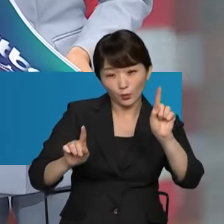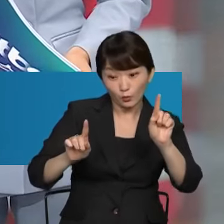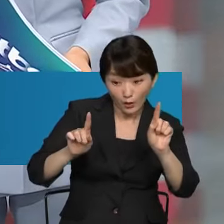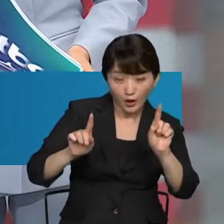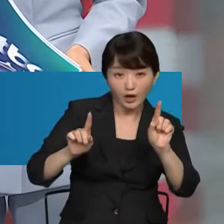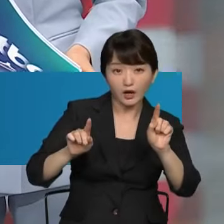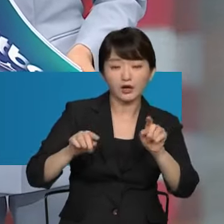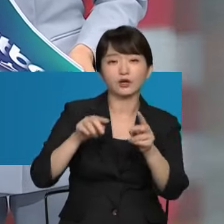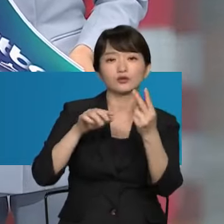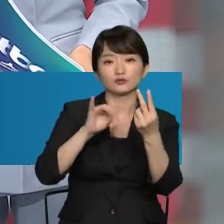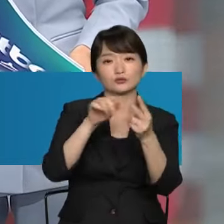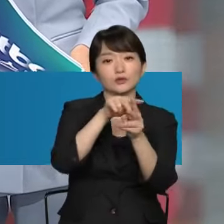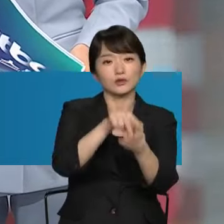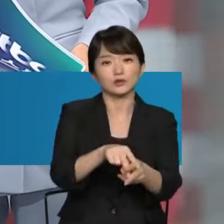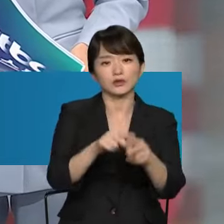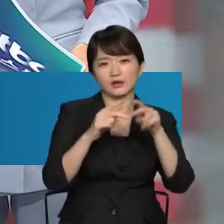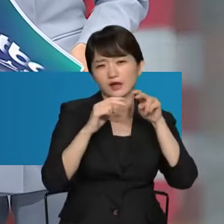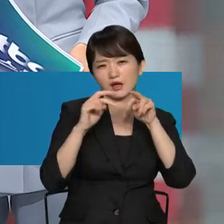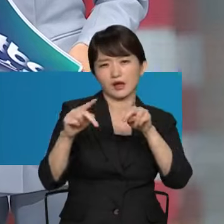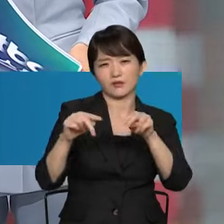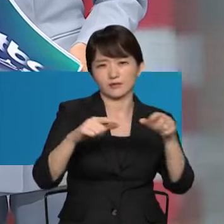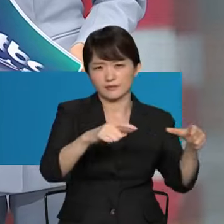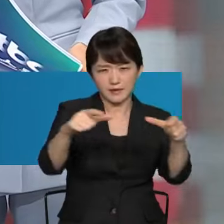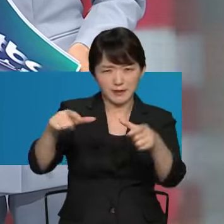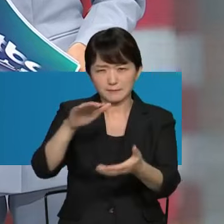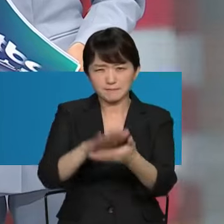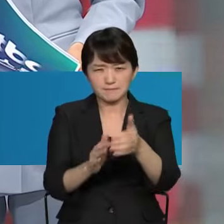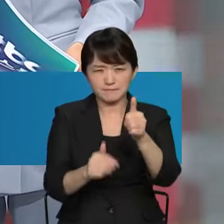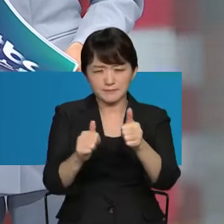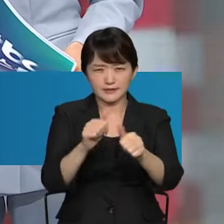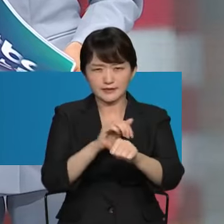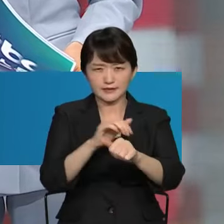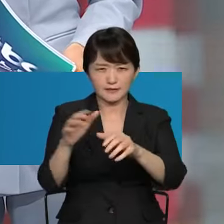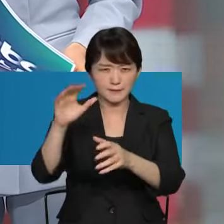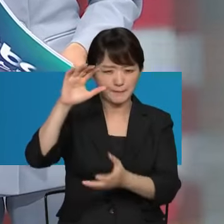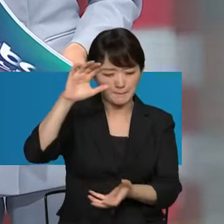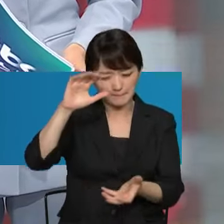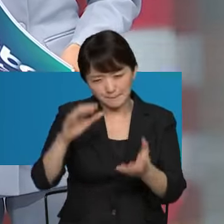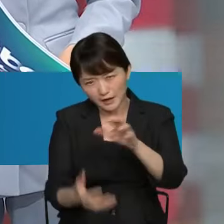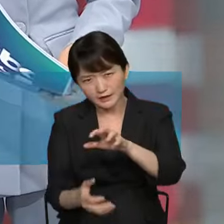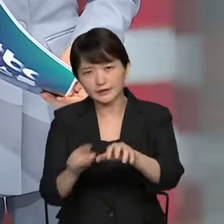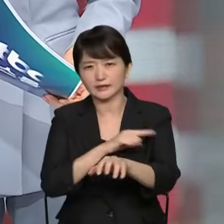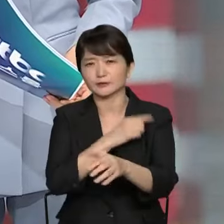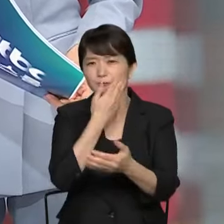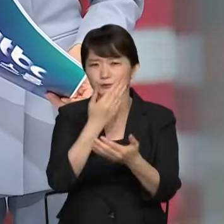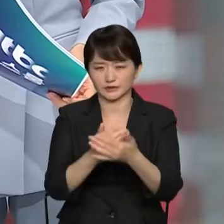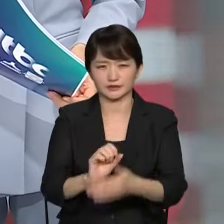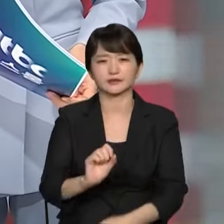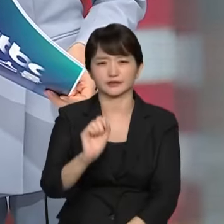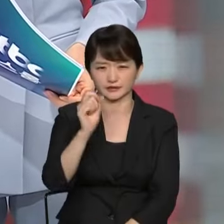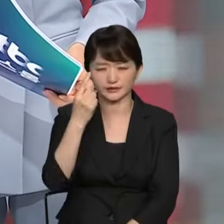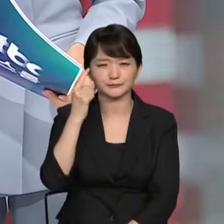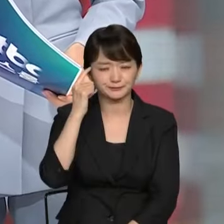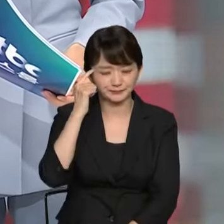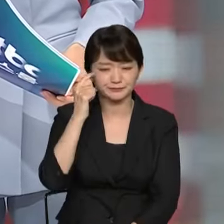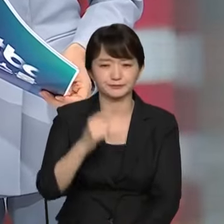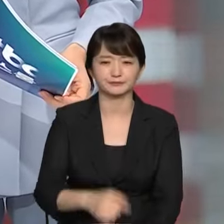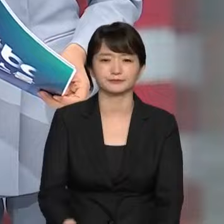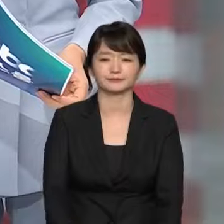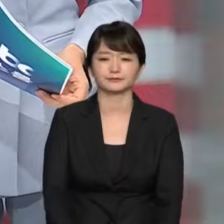후보는 이번 토론을 박빙 판세를 뒤집을 결정적인 계기가 될 걸로 보고 있습니다 워싱턴에서 정강현